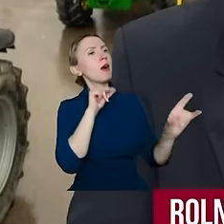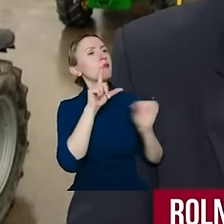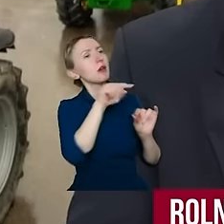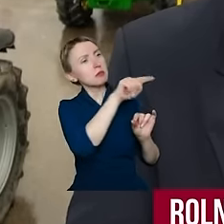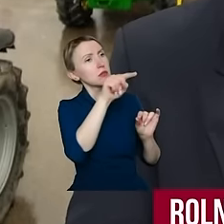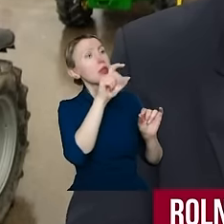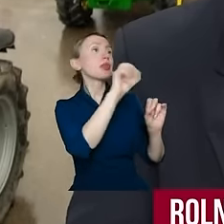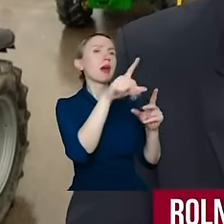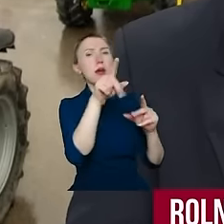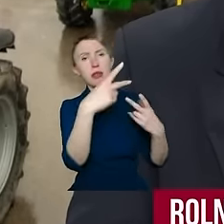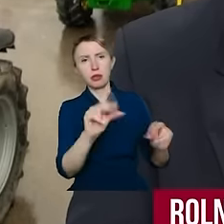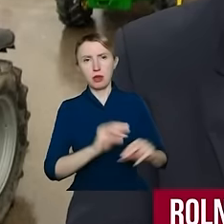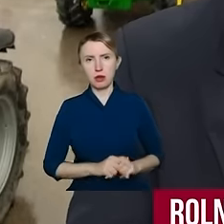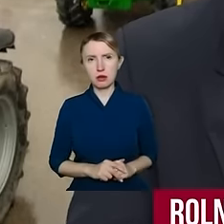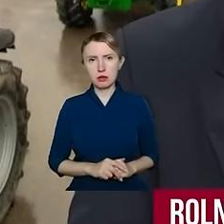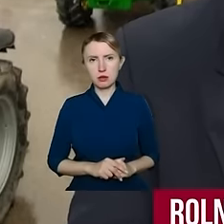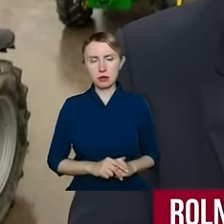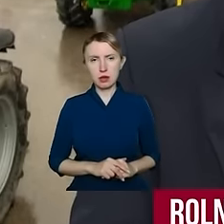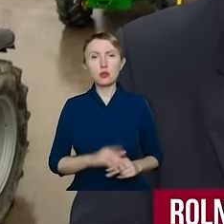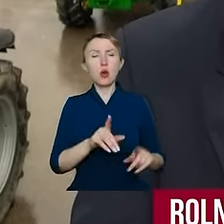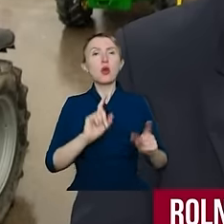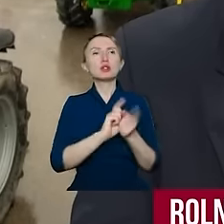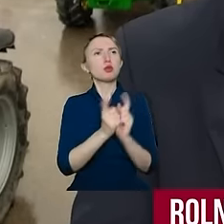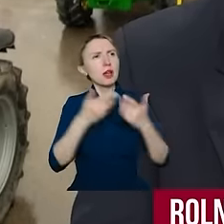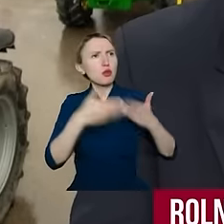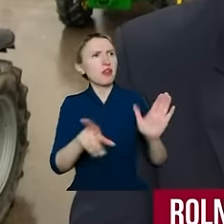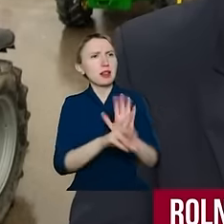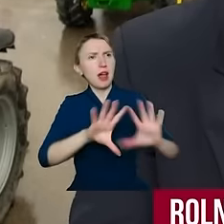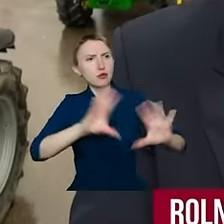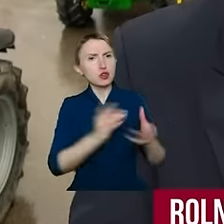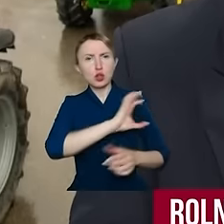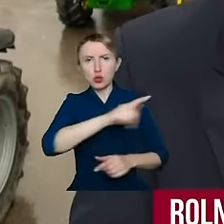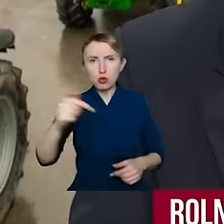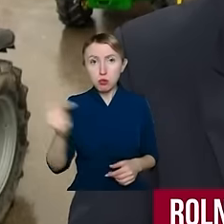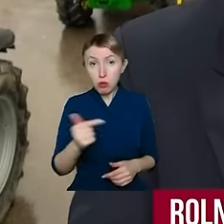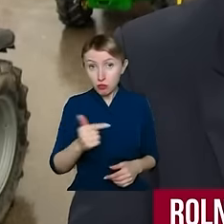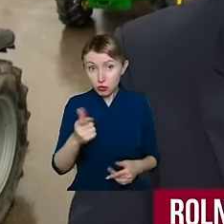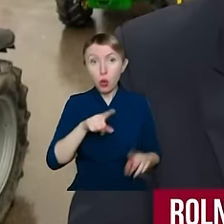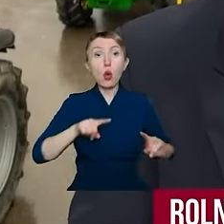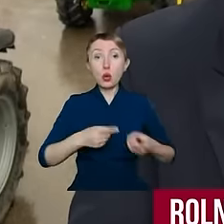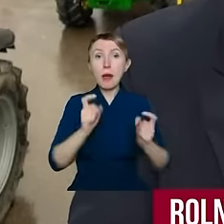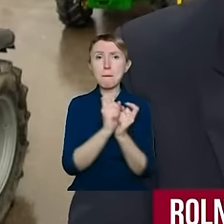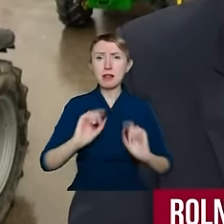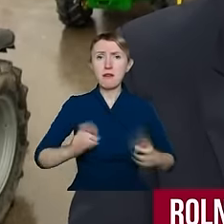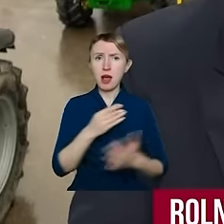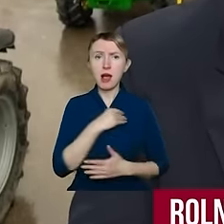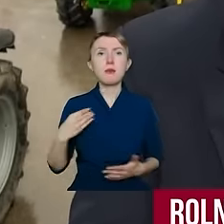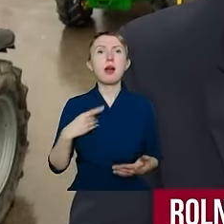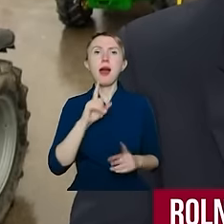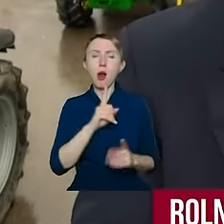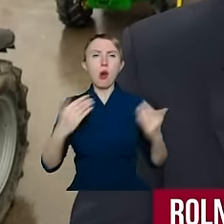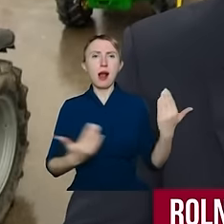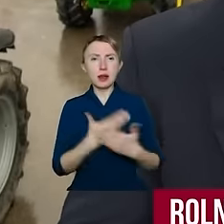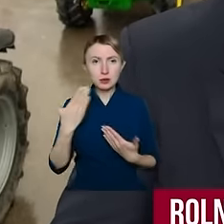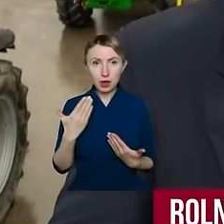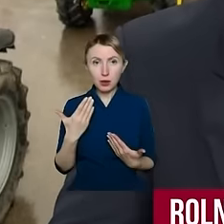to spotkanie z premierem Donaldem Tuskiem jako spotkanie otwarte dla wszystkich grup, które organizują manifestacje w Polsce. Tymczasem okazuje się,